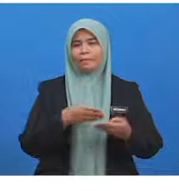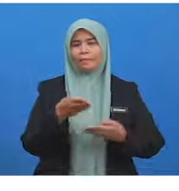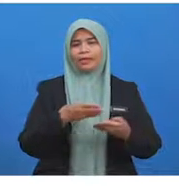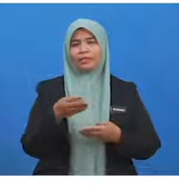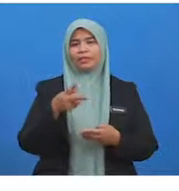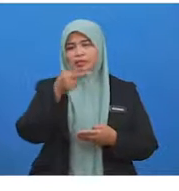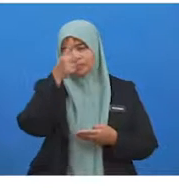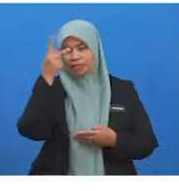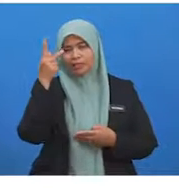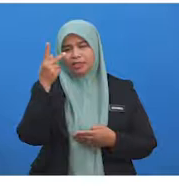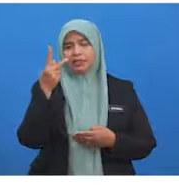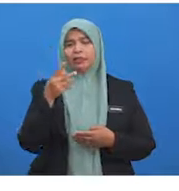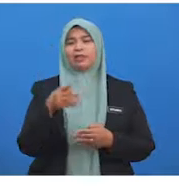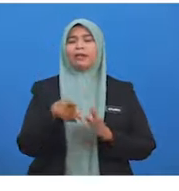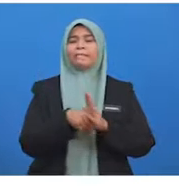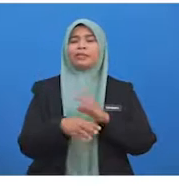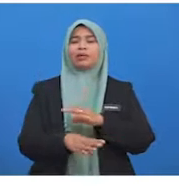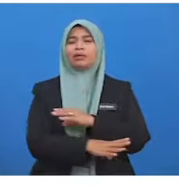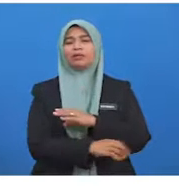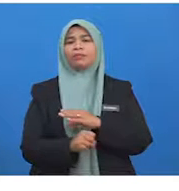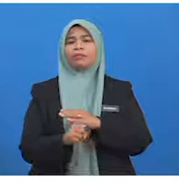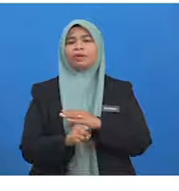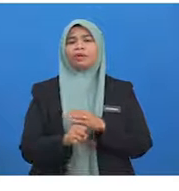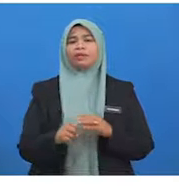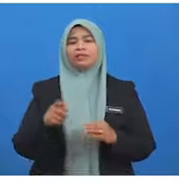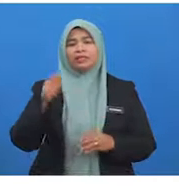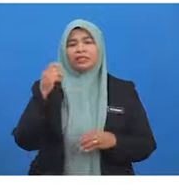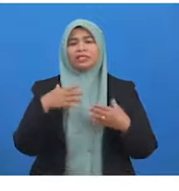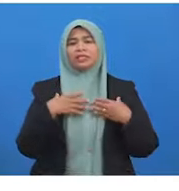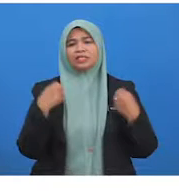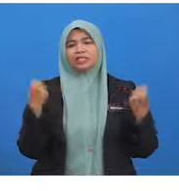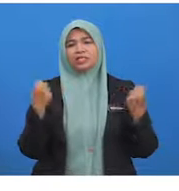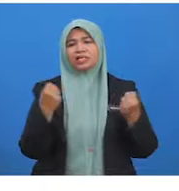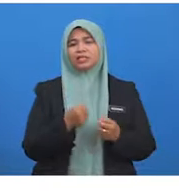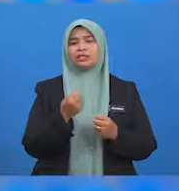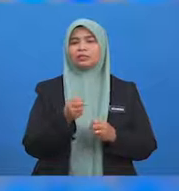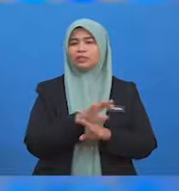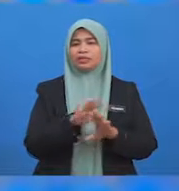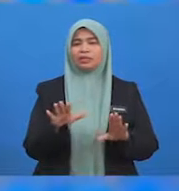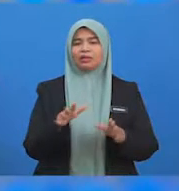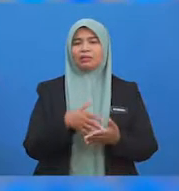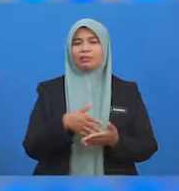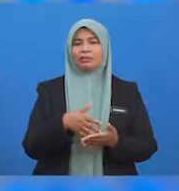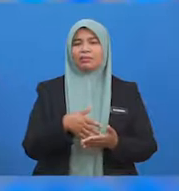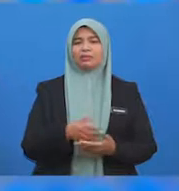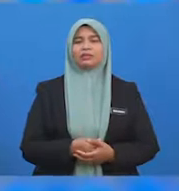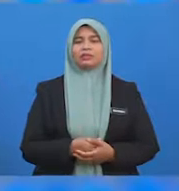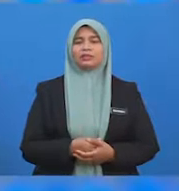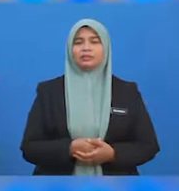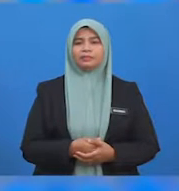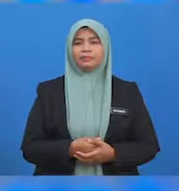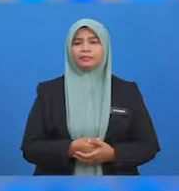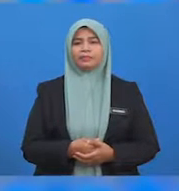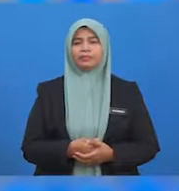kalau penjenayah tadi, tangan kanan perompak tadi sihat dan tidak lumpuh. Begitu